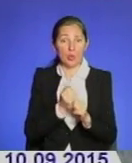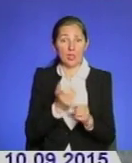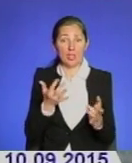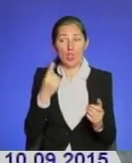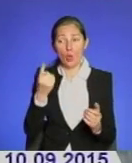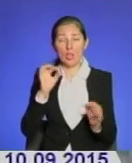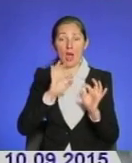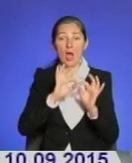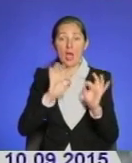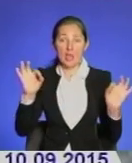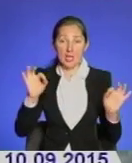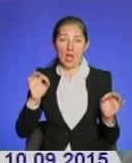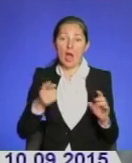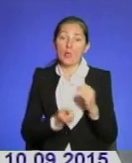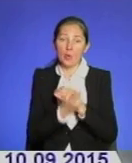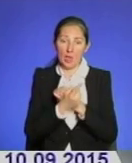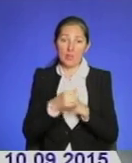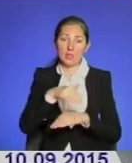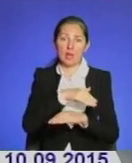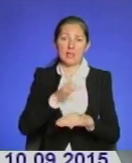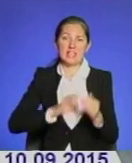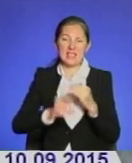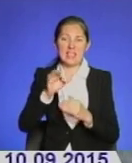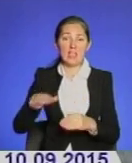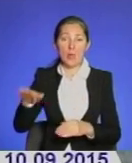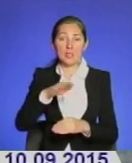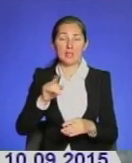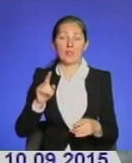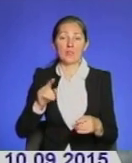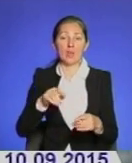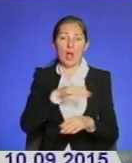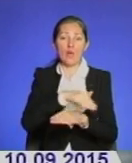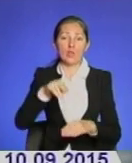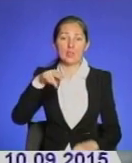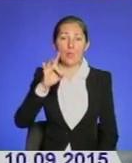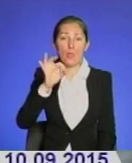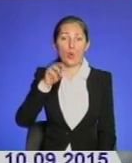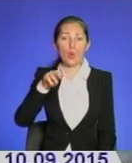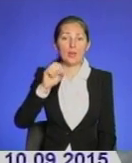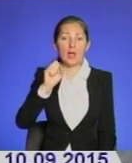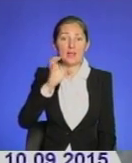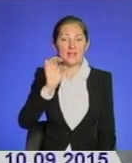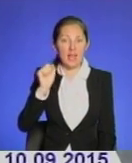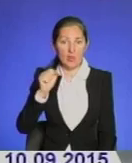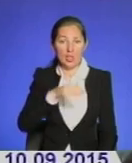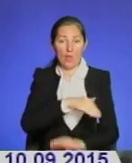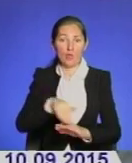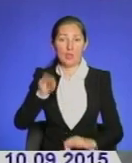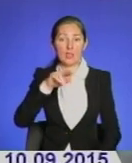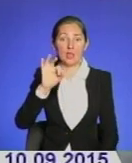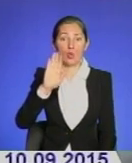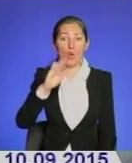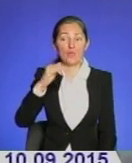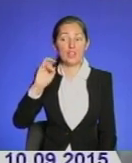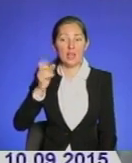Східному масиві, яка охопить Протасевича, вулицю Довженка і вулицю Лесі Українки. І, власне, ці